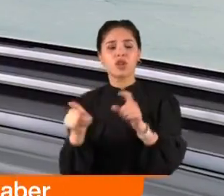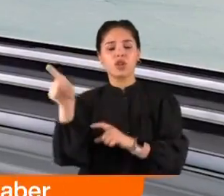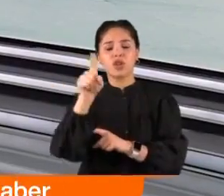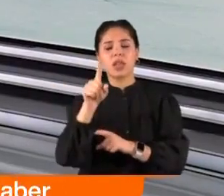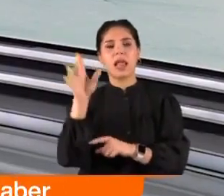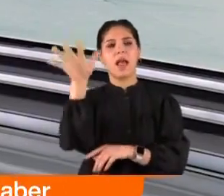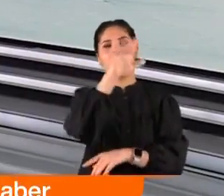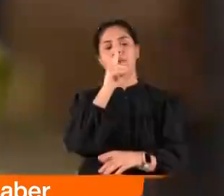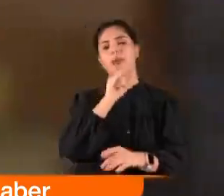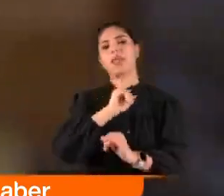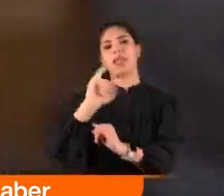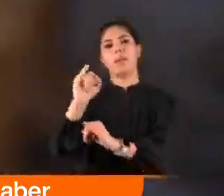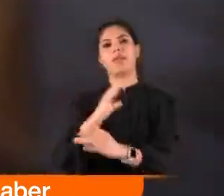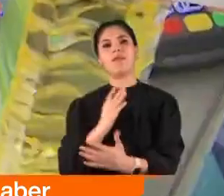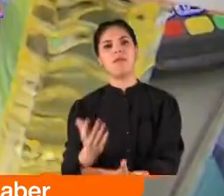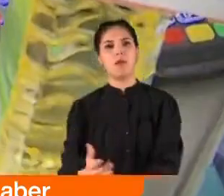hedefinde.